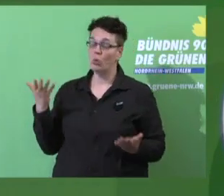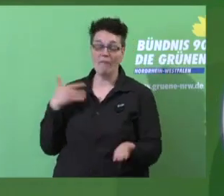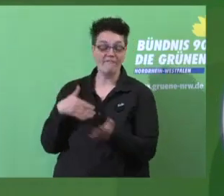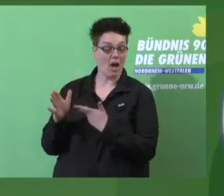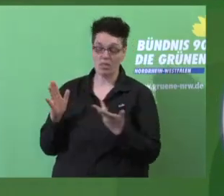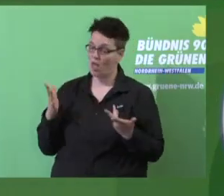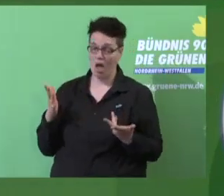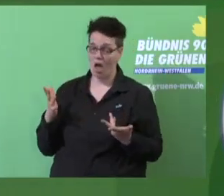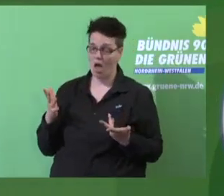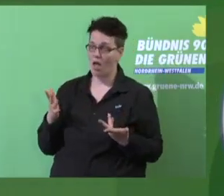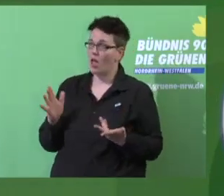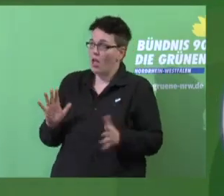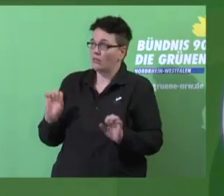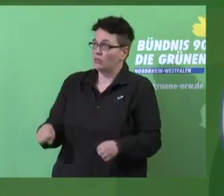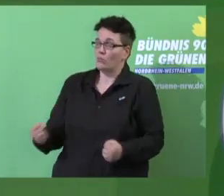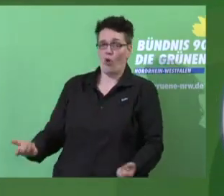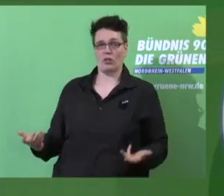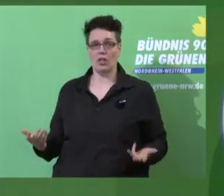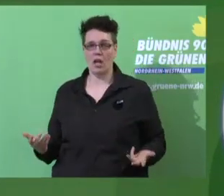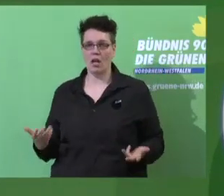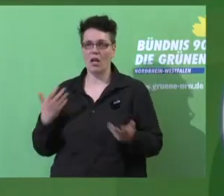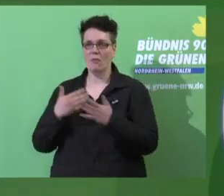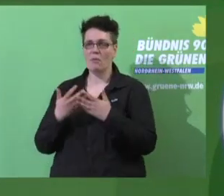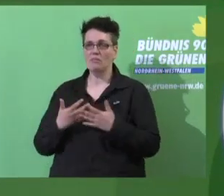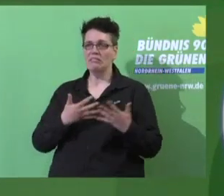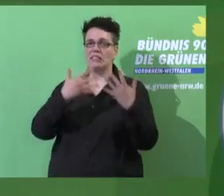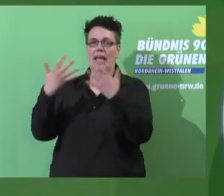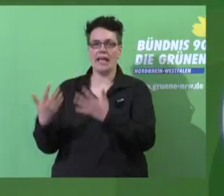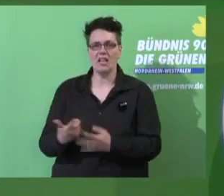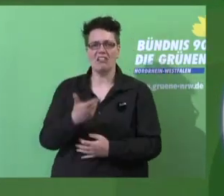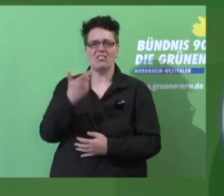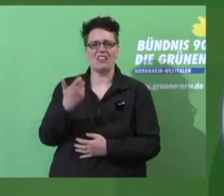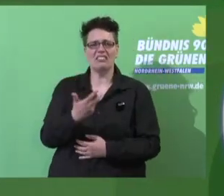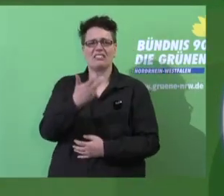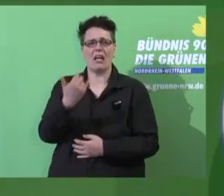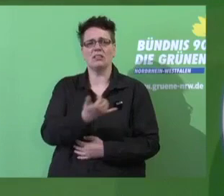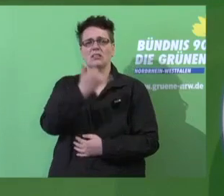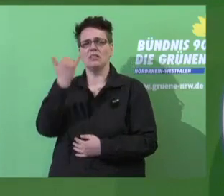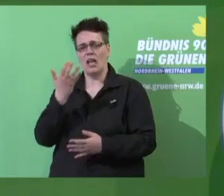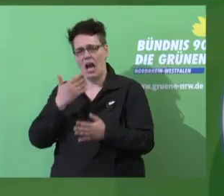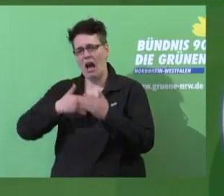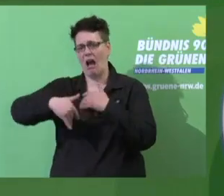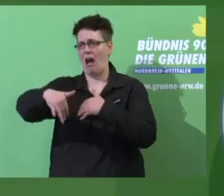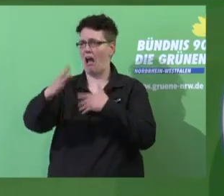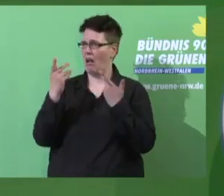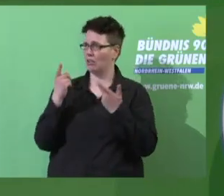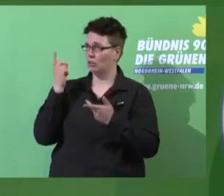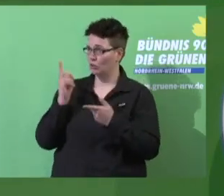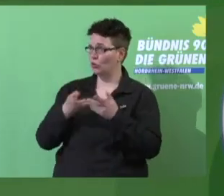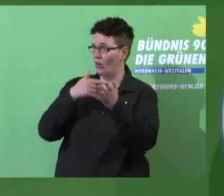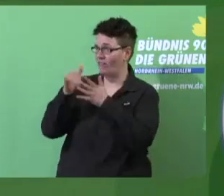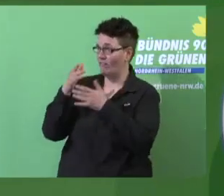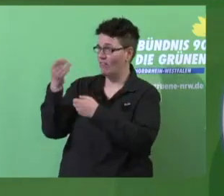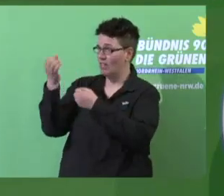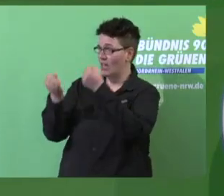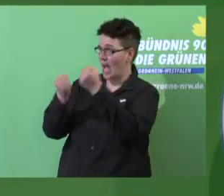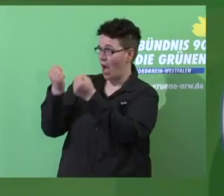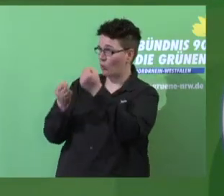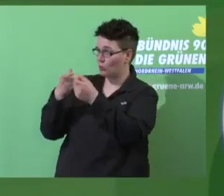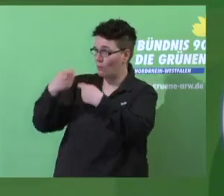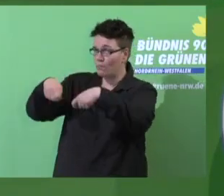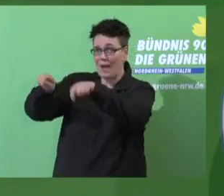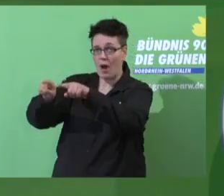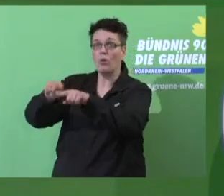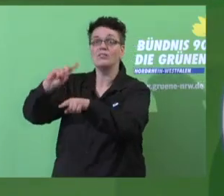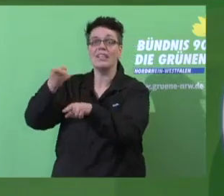weitermachen, wenn in 10, 20, 30 Jahren noch erfolgreich Autos in Deutschland gebaut werden, dann müssen es Null-Emissionsautos